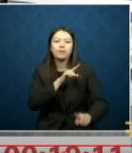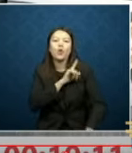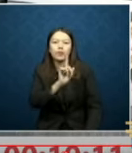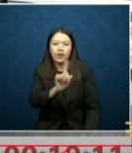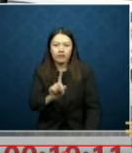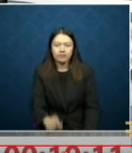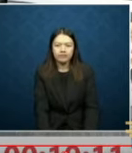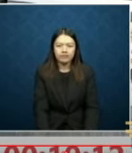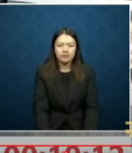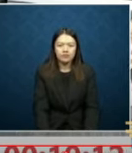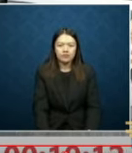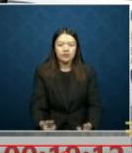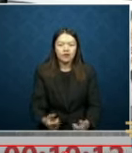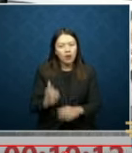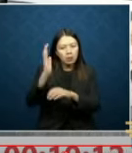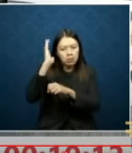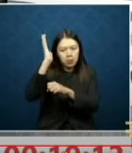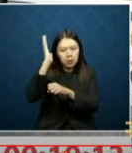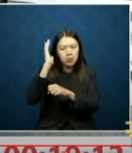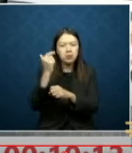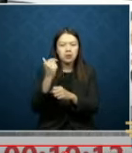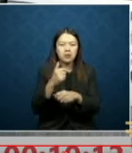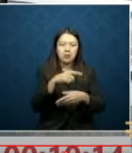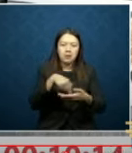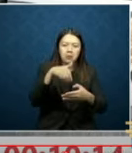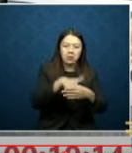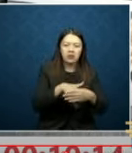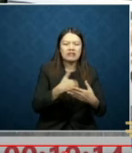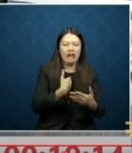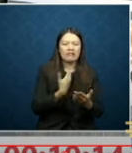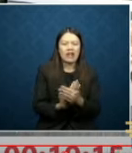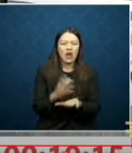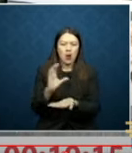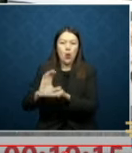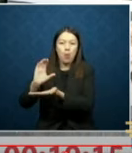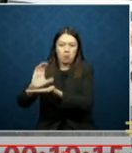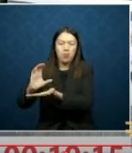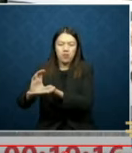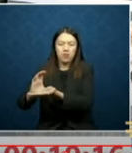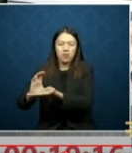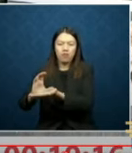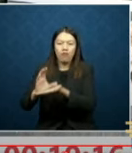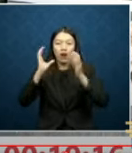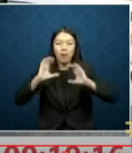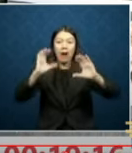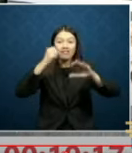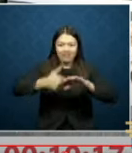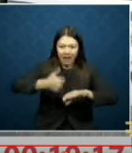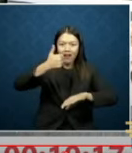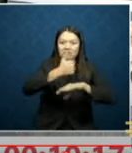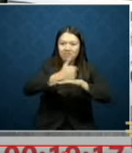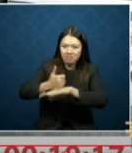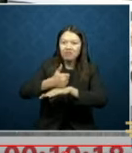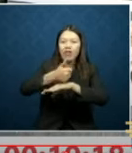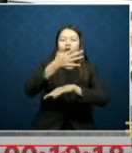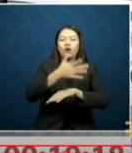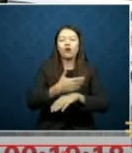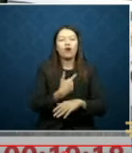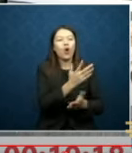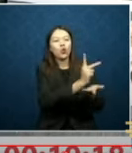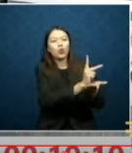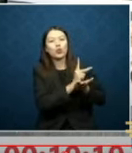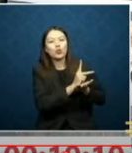อบตอนหาเสียงบอกใช้จ่ายจากเงินงบประมาณพอตั้งรัฐบาลได้บอกผมขอ